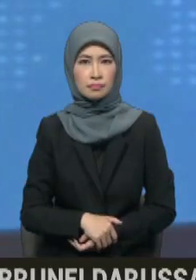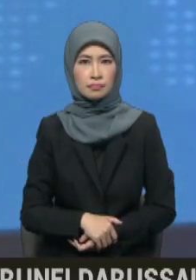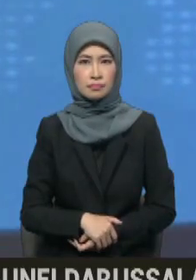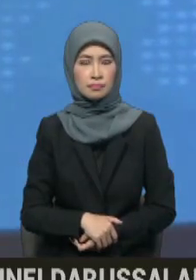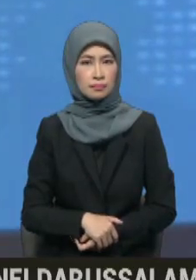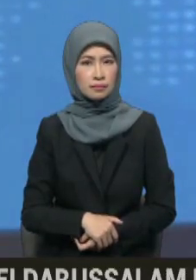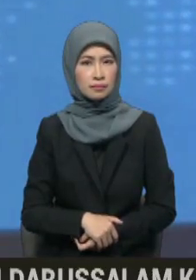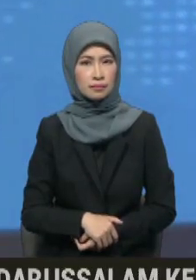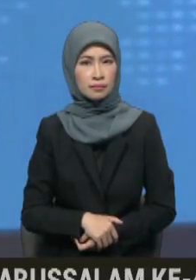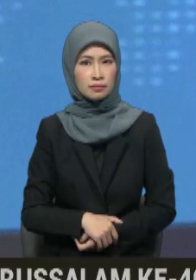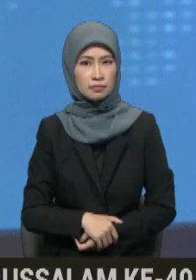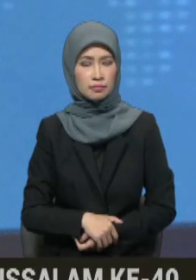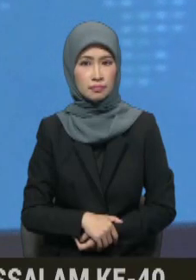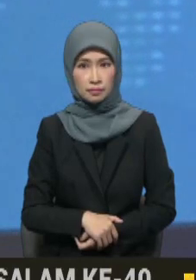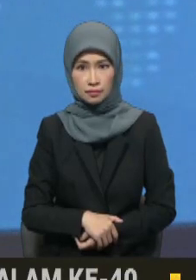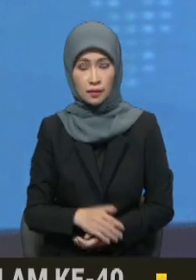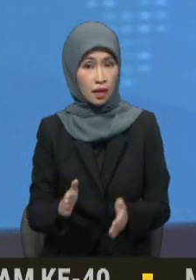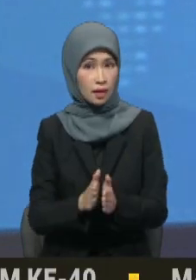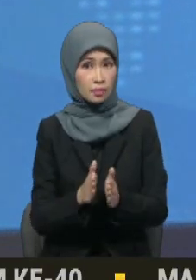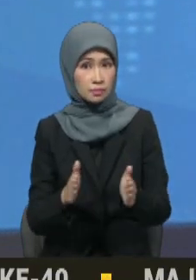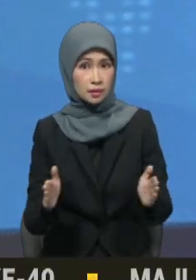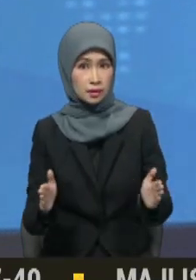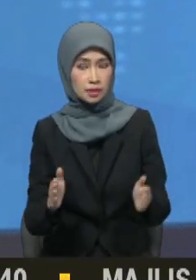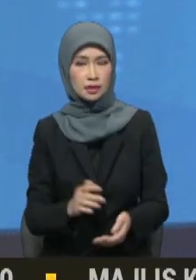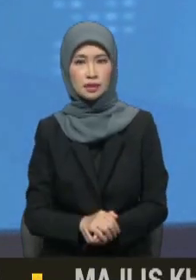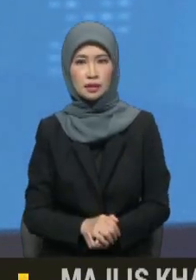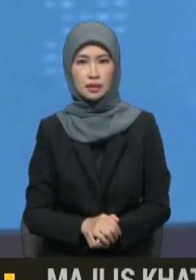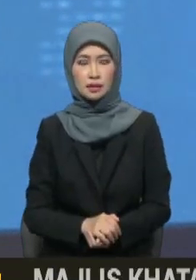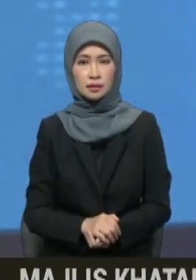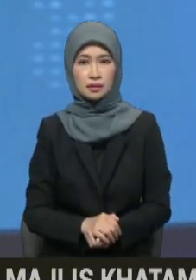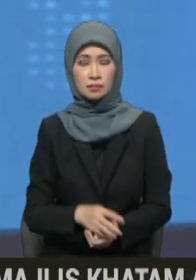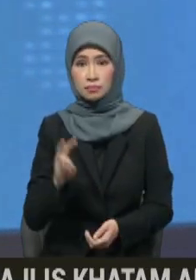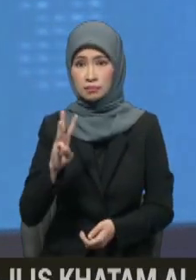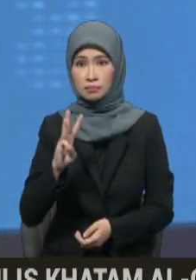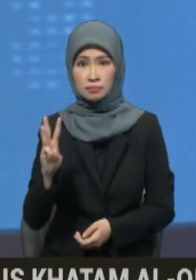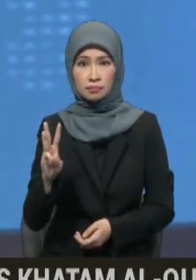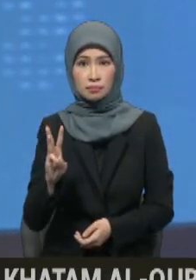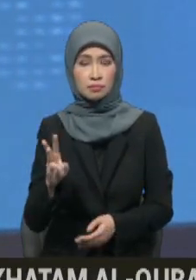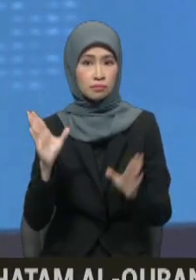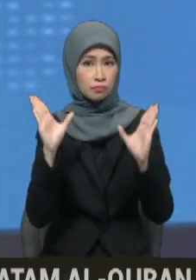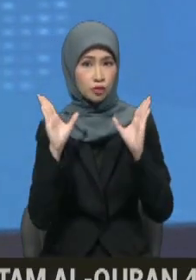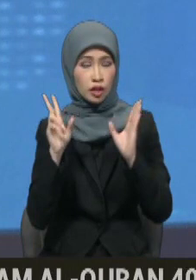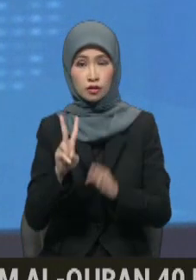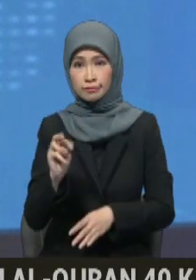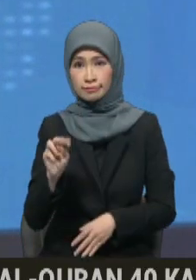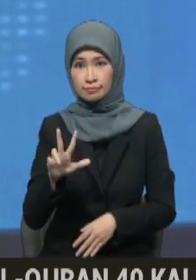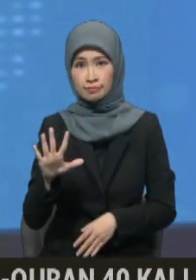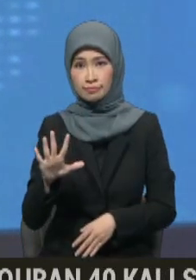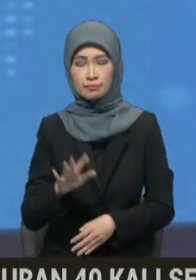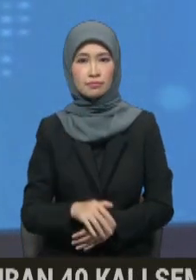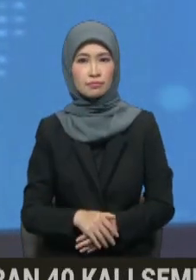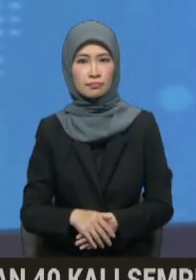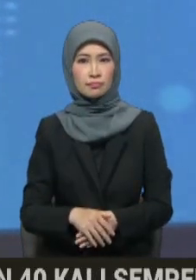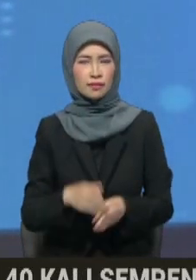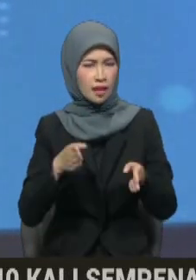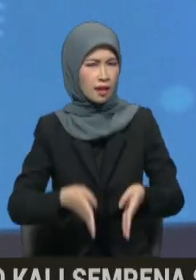agama di sebalik perkembangan signifikan ke arah mencapai wawasan Brunei 2035 dan matlamat pembangunan